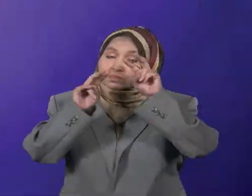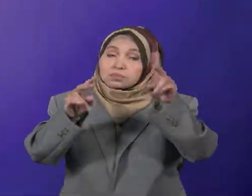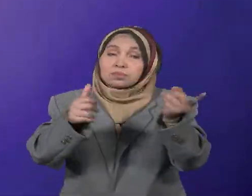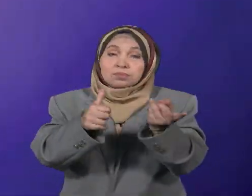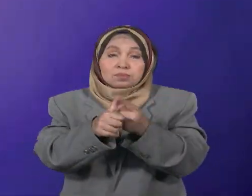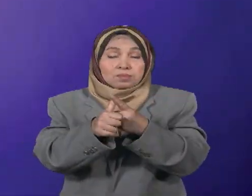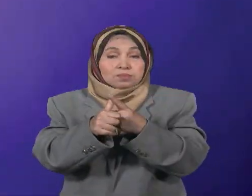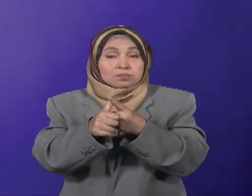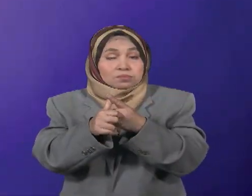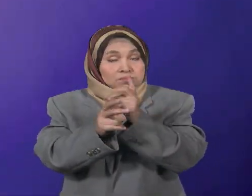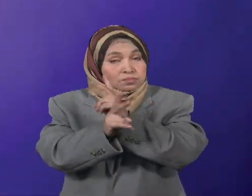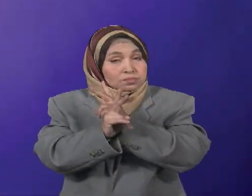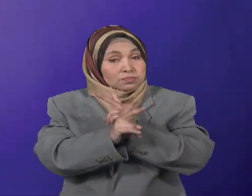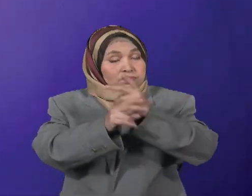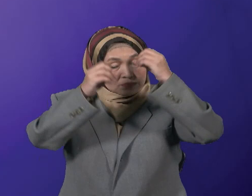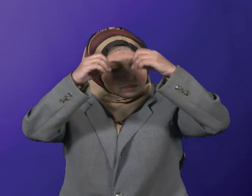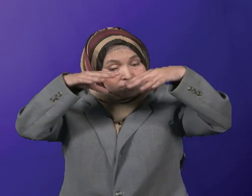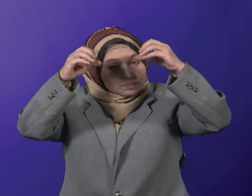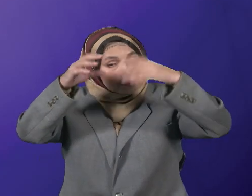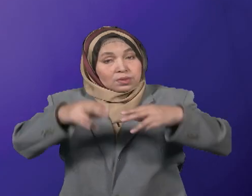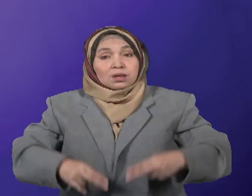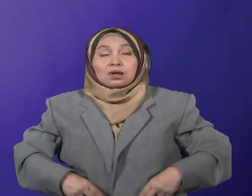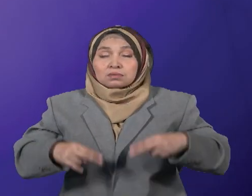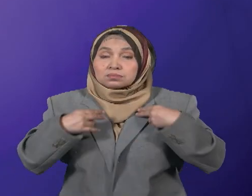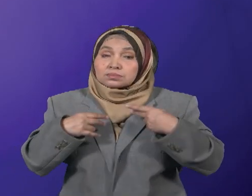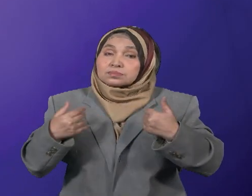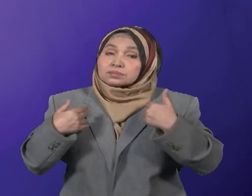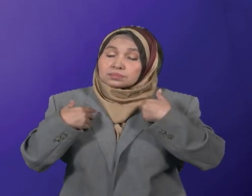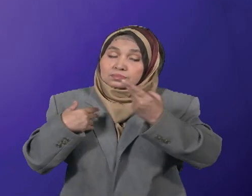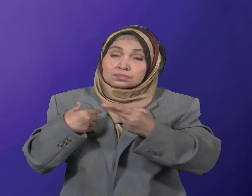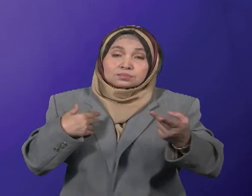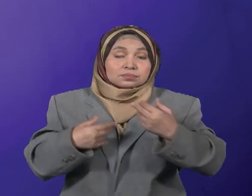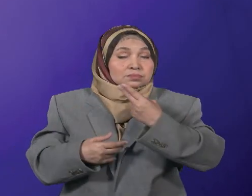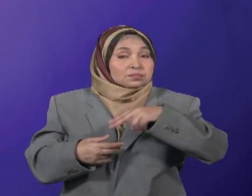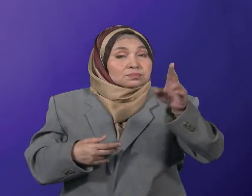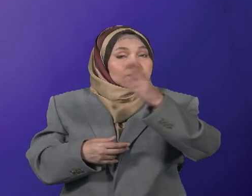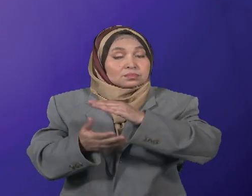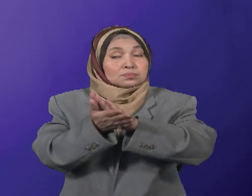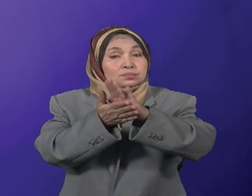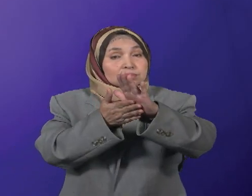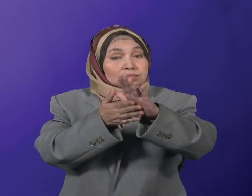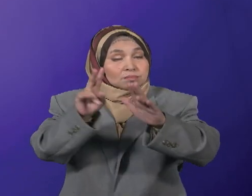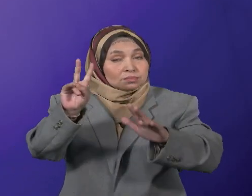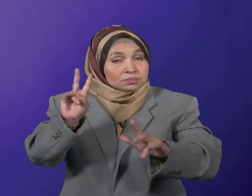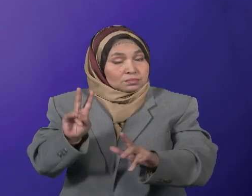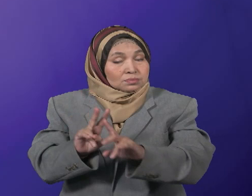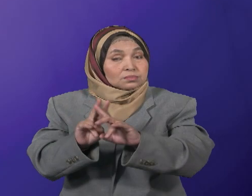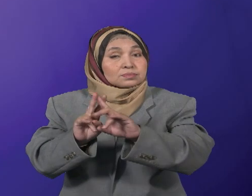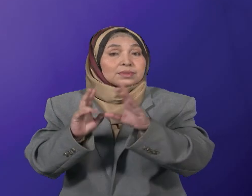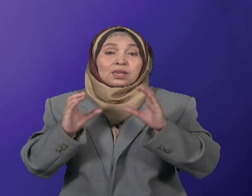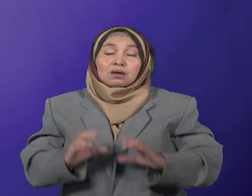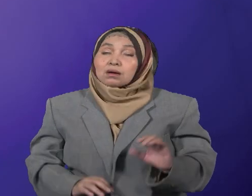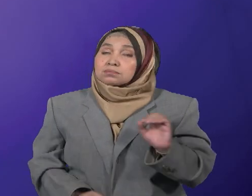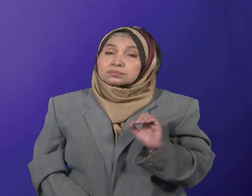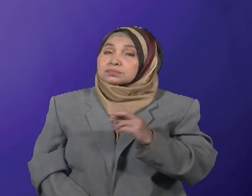pertama ialah menjaga keberkatan hidup dengan memiliki harta yang halal dan bersih. Yang kedua, yakin tiada